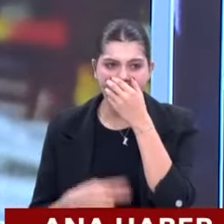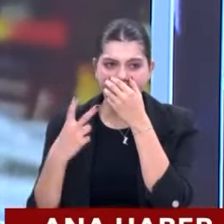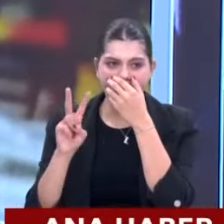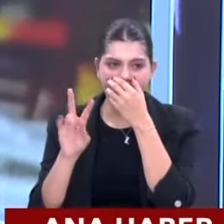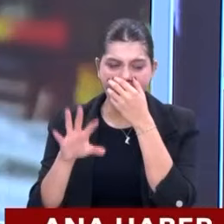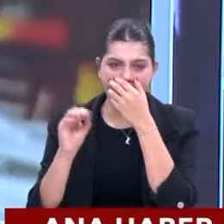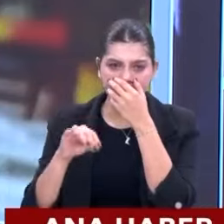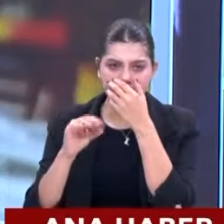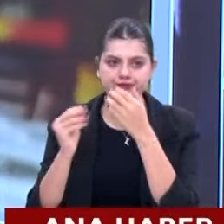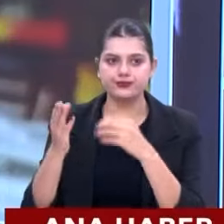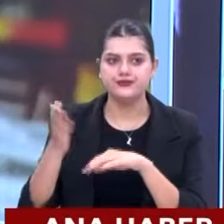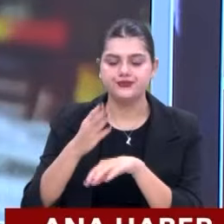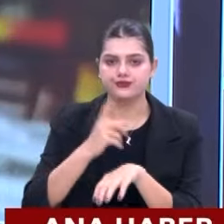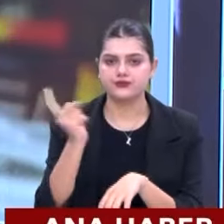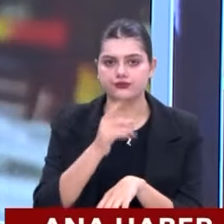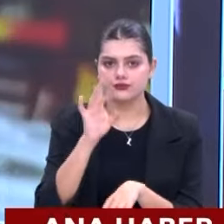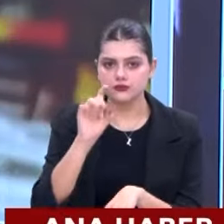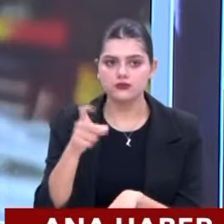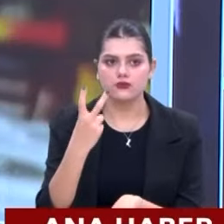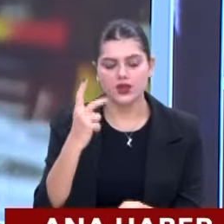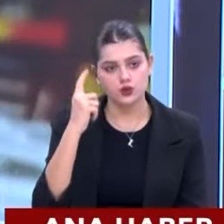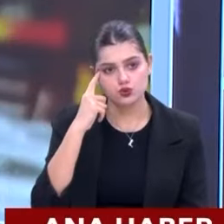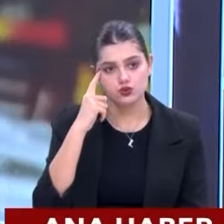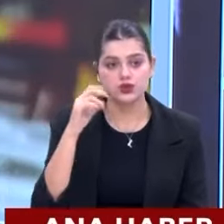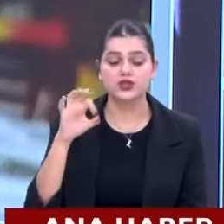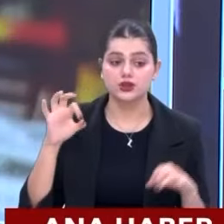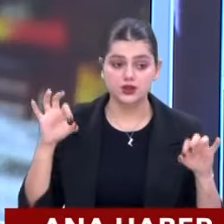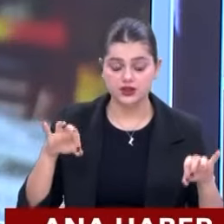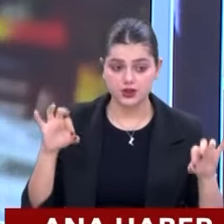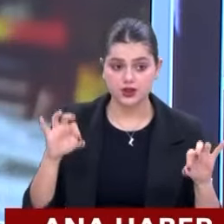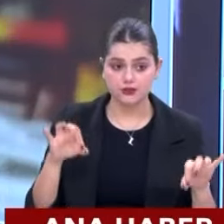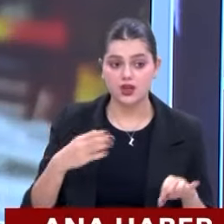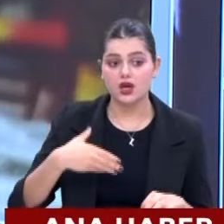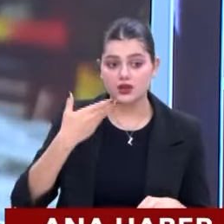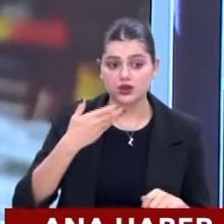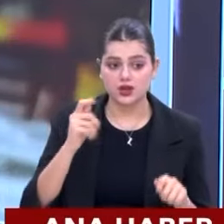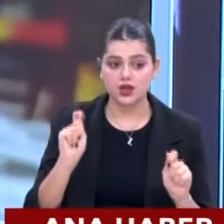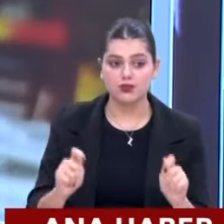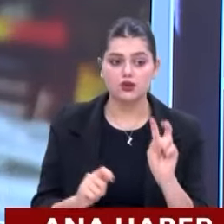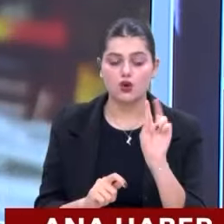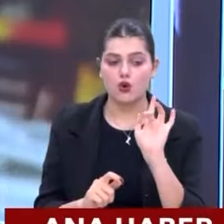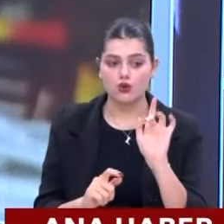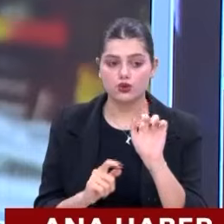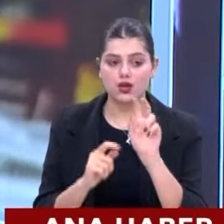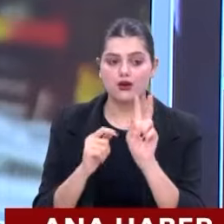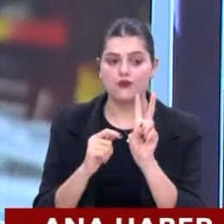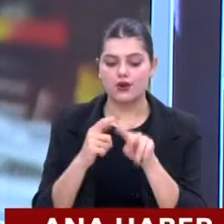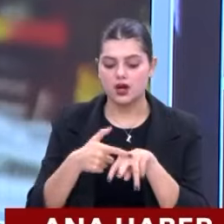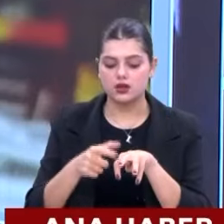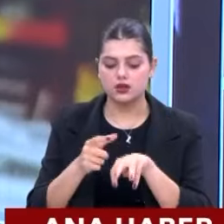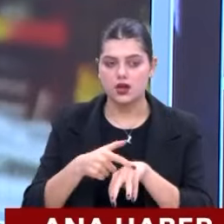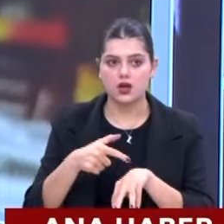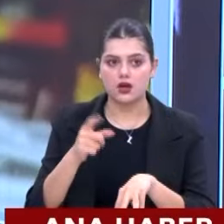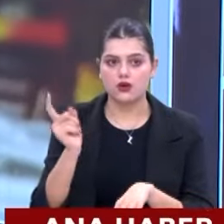2025 için daha önce %15.2 idi tahminler, ama şu anda bugün açıklanan orta vadeli programda %17.5'e